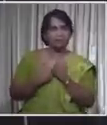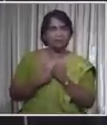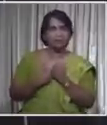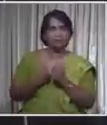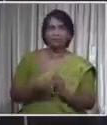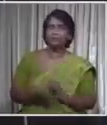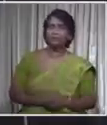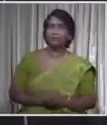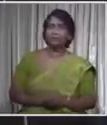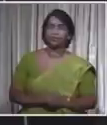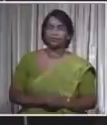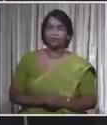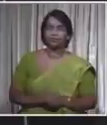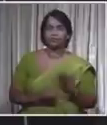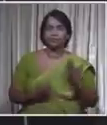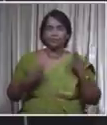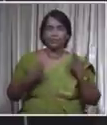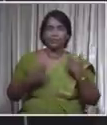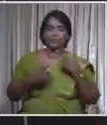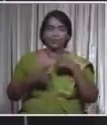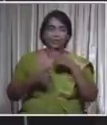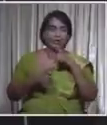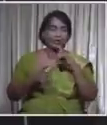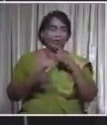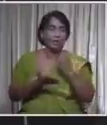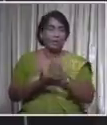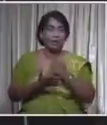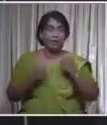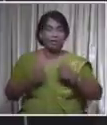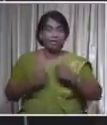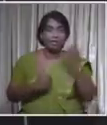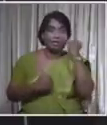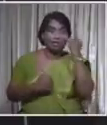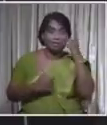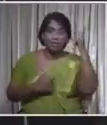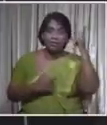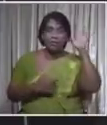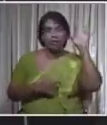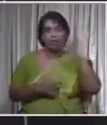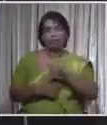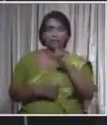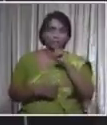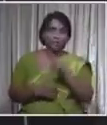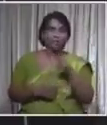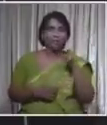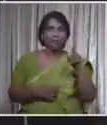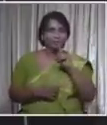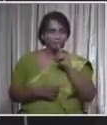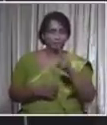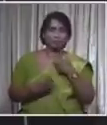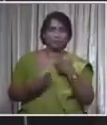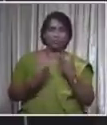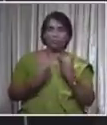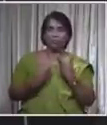නෙවෙයි. ඕනනම් මහේන්ද්‍රන් ගෙනාවොත් නම් කියයි. හරි සිංගප්පූරුවේ ඉන්නේ. එයාව ගෙනාවොත් එයා කියයි